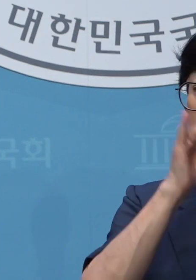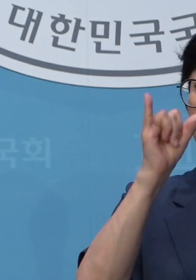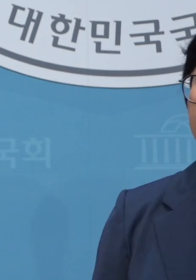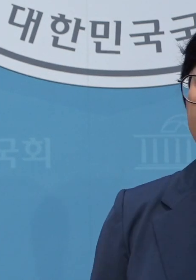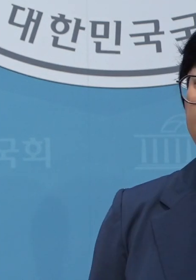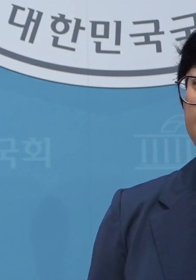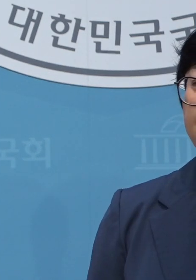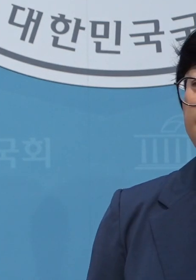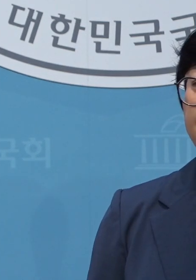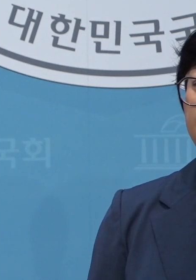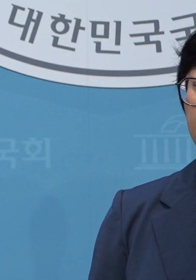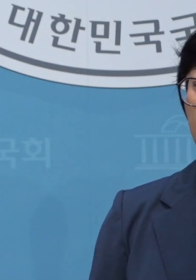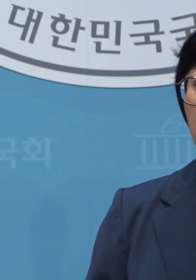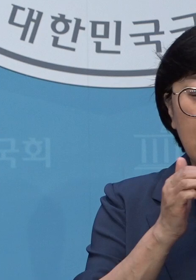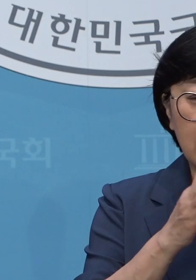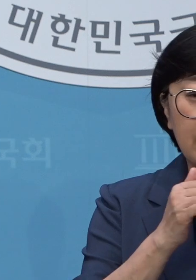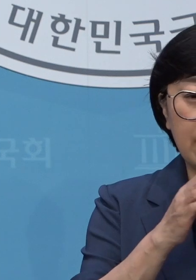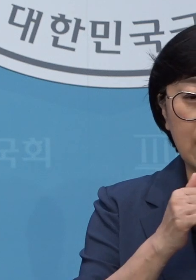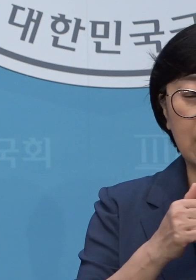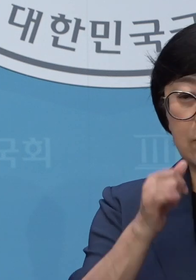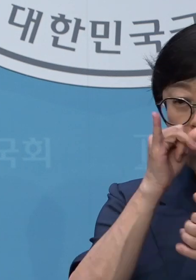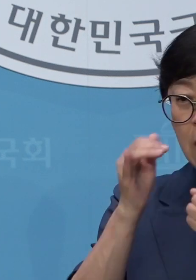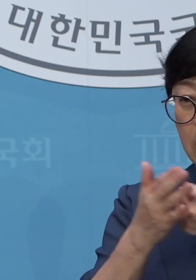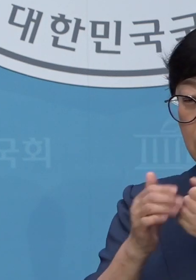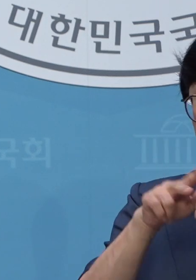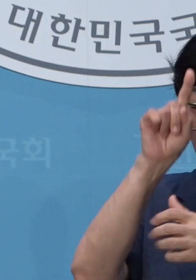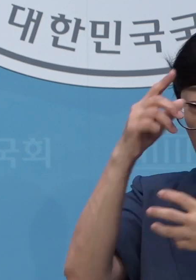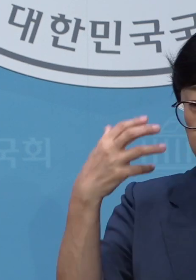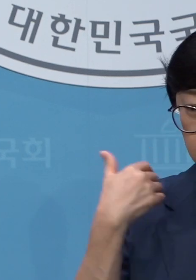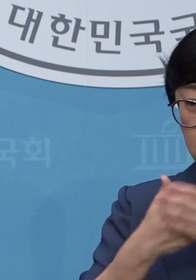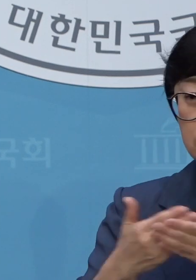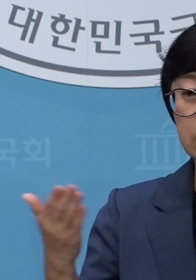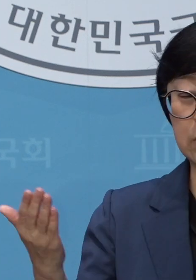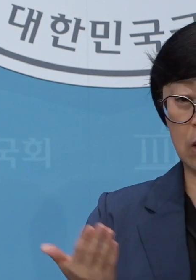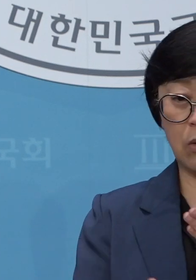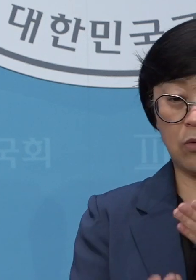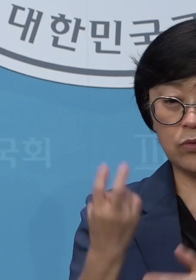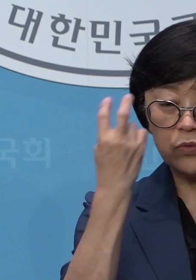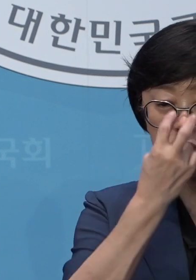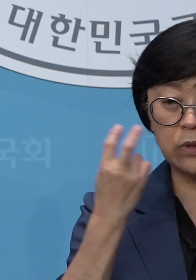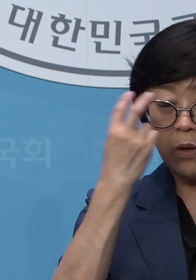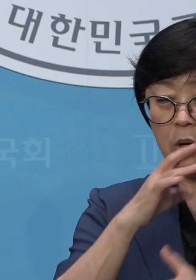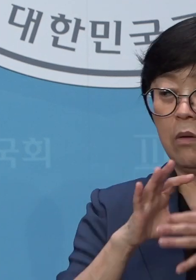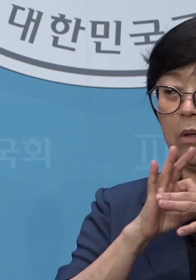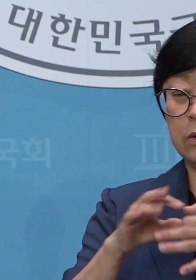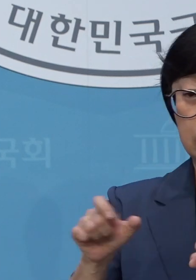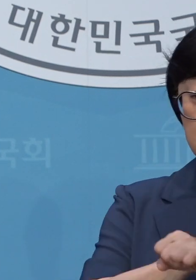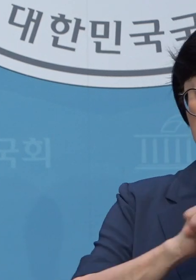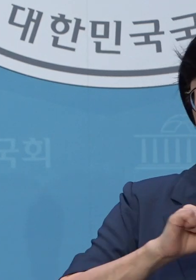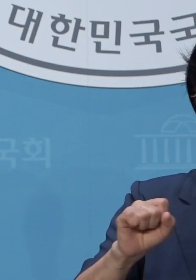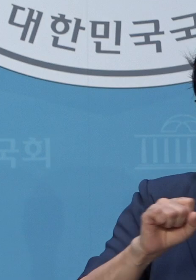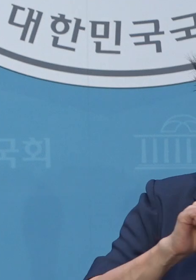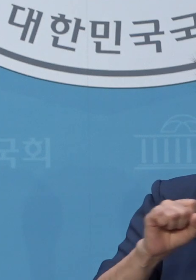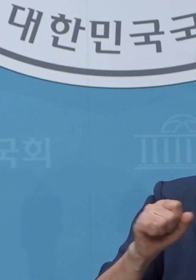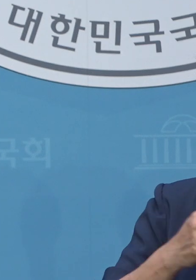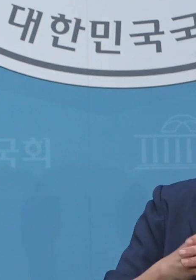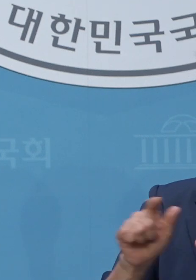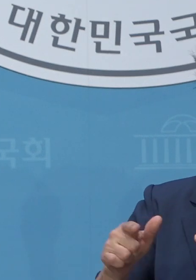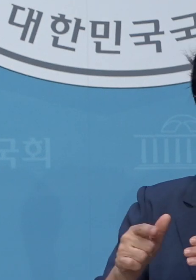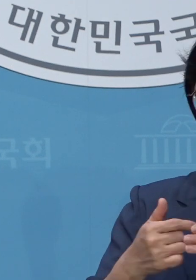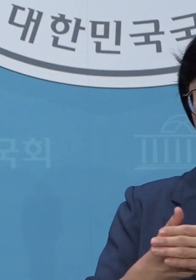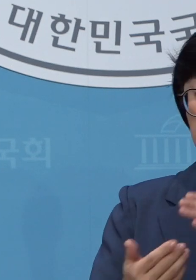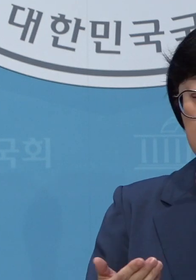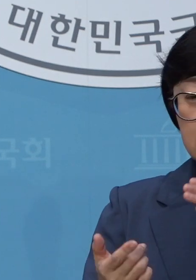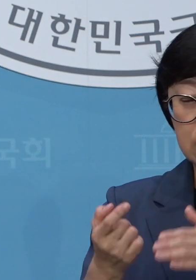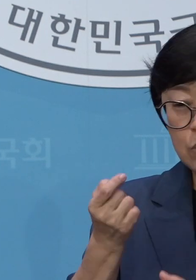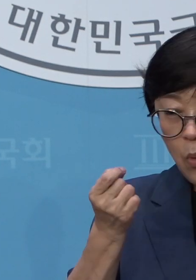의심됩니다. 아무리 기밀 유지가 요구되는 정부 및 사건 수사와 관련된 특수활동비라도 최소한의